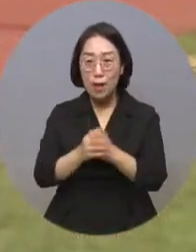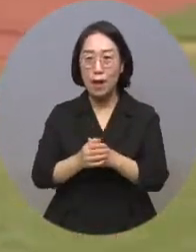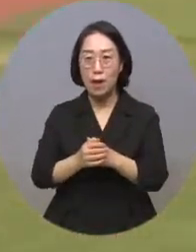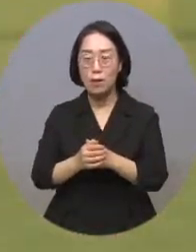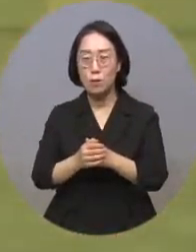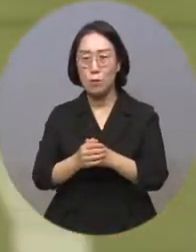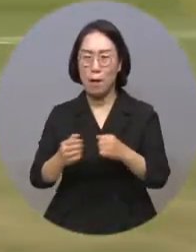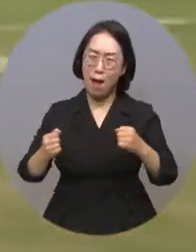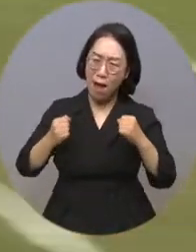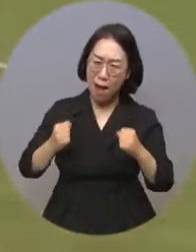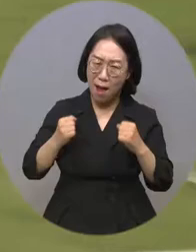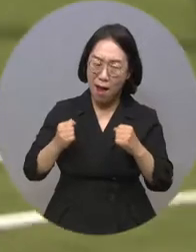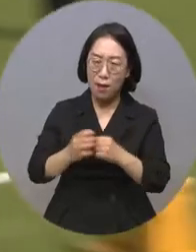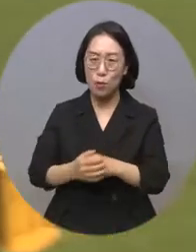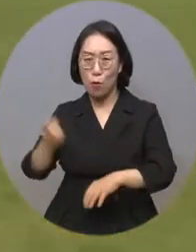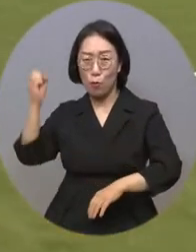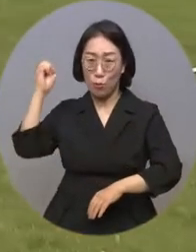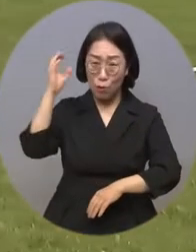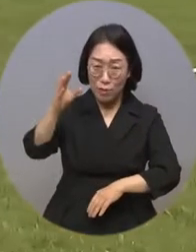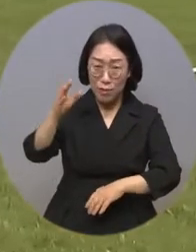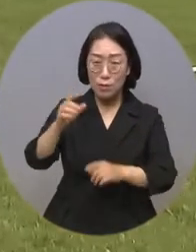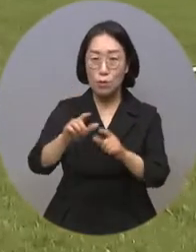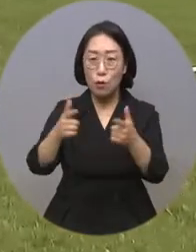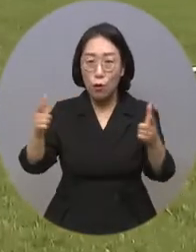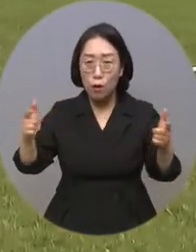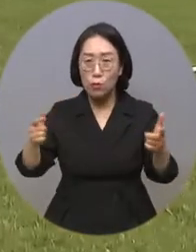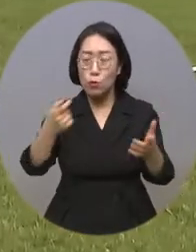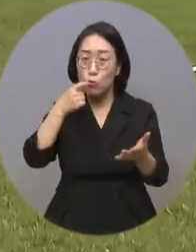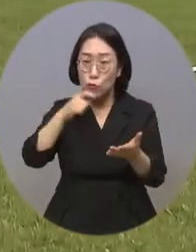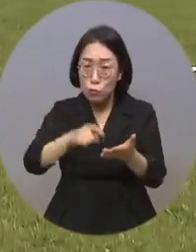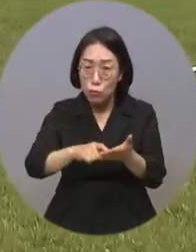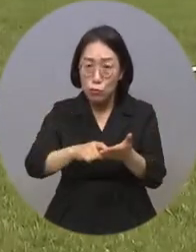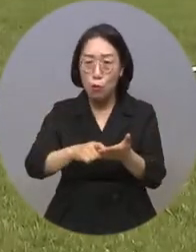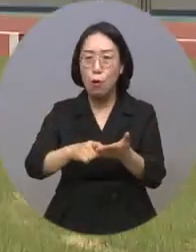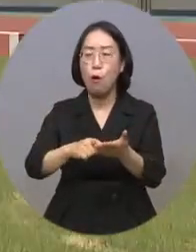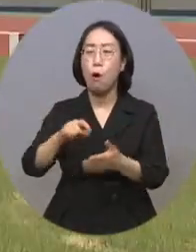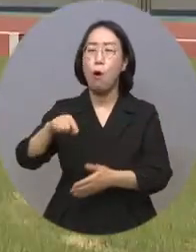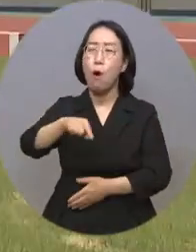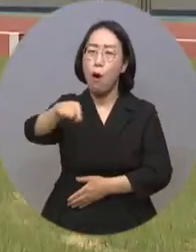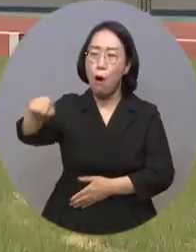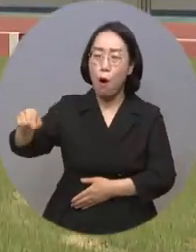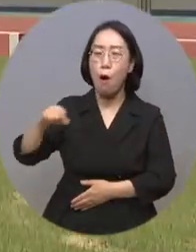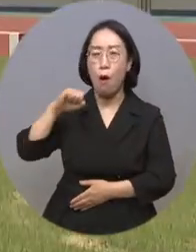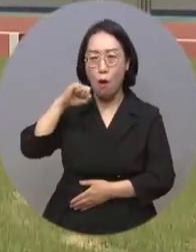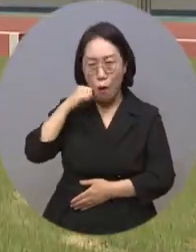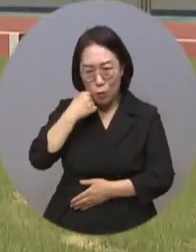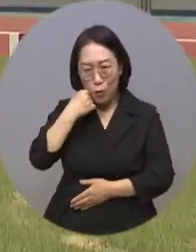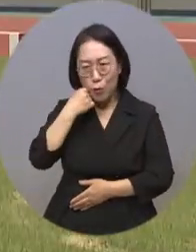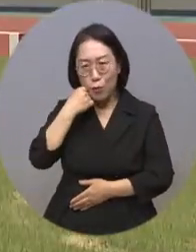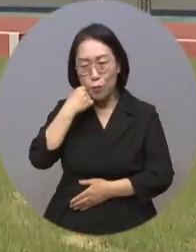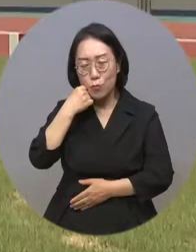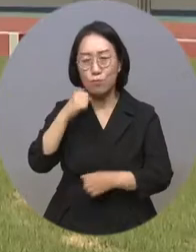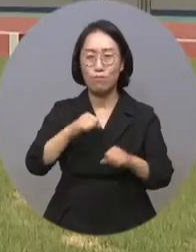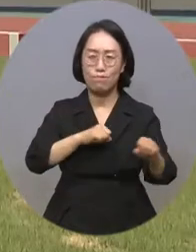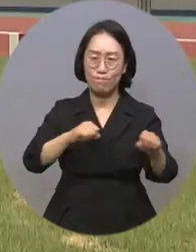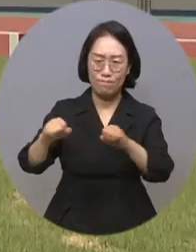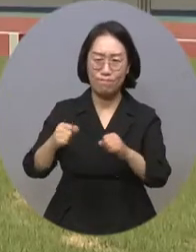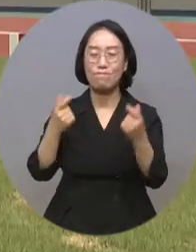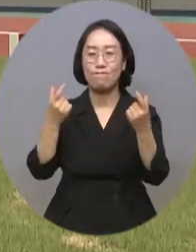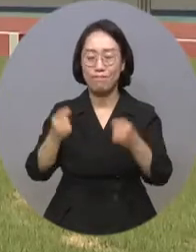뛰고 던지는 것. 누군가에게는 가장 쉬운 움직임일 수도 있지만 누군가에게는 결코 쉽지 않은